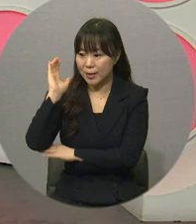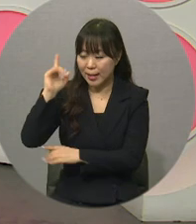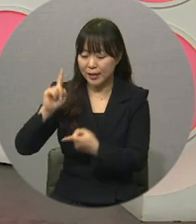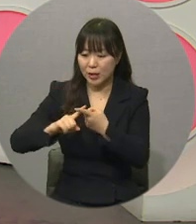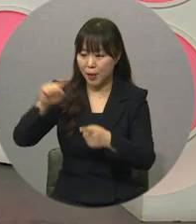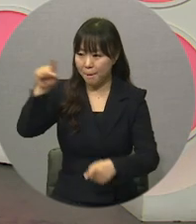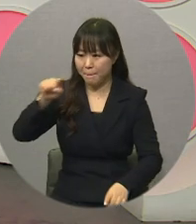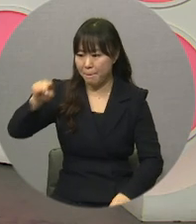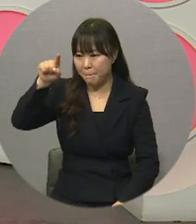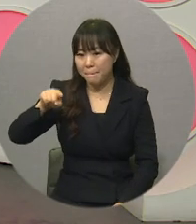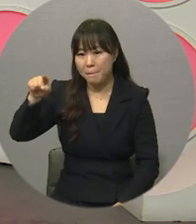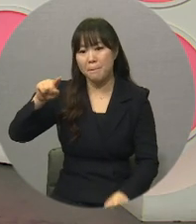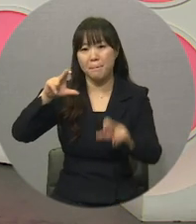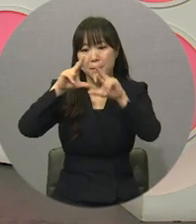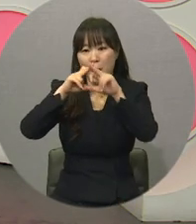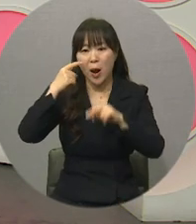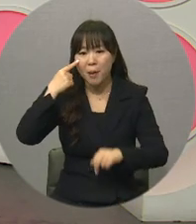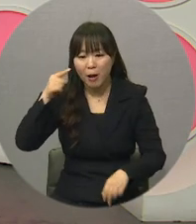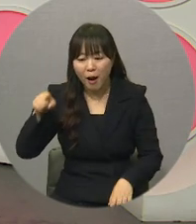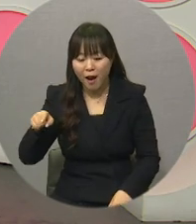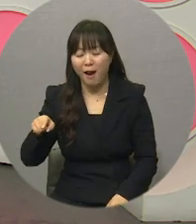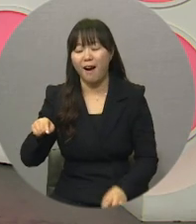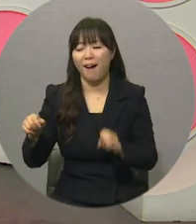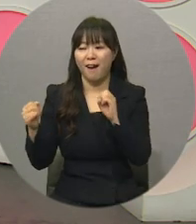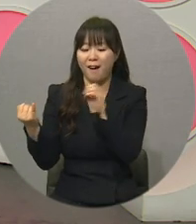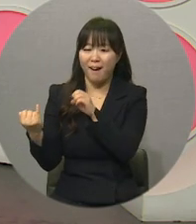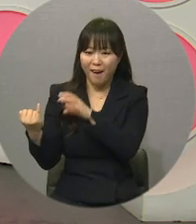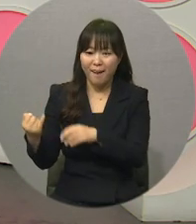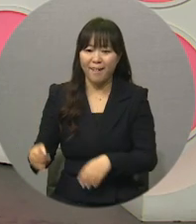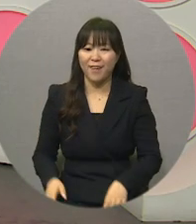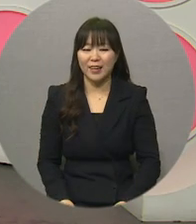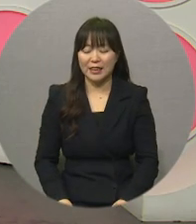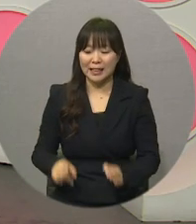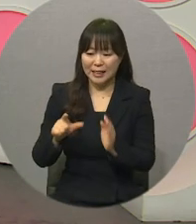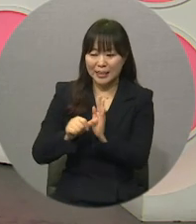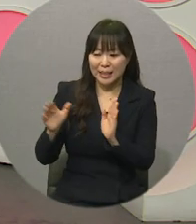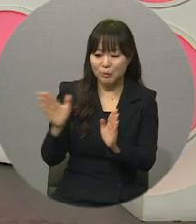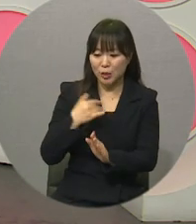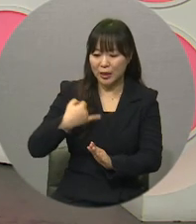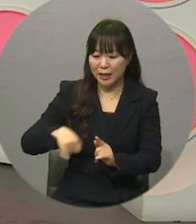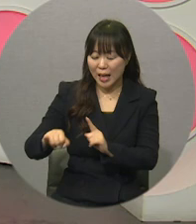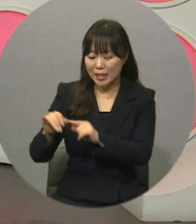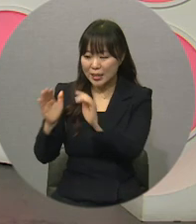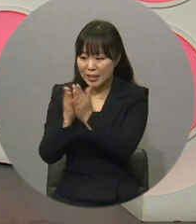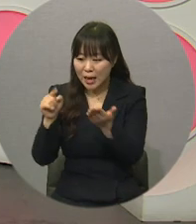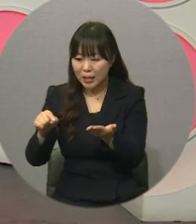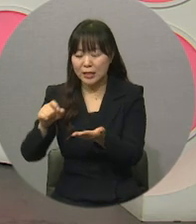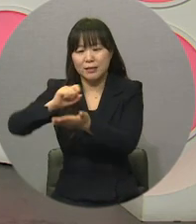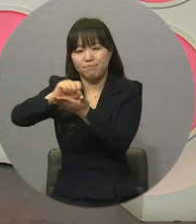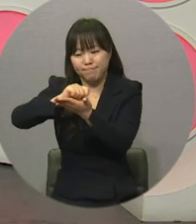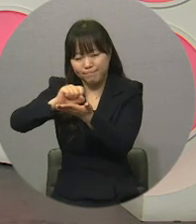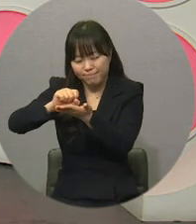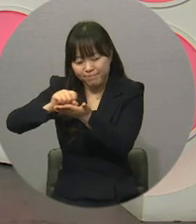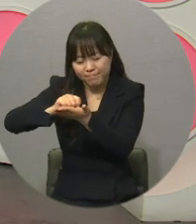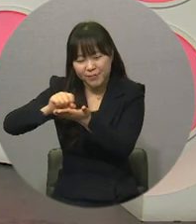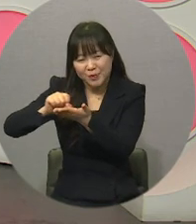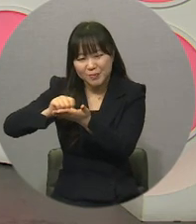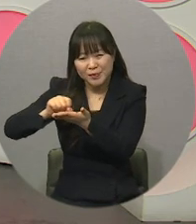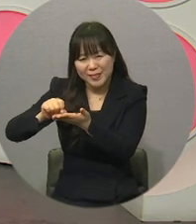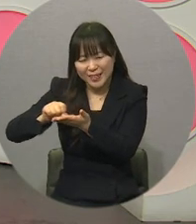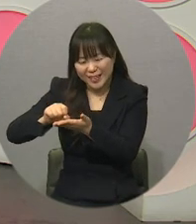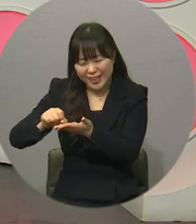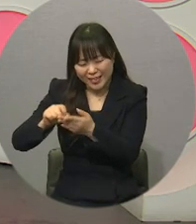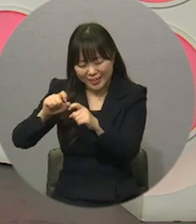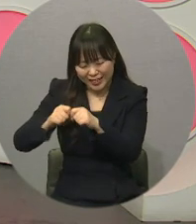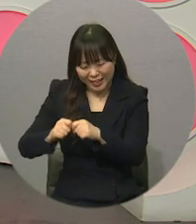부분에는 별표를 달아봐봐 라고 말하자 그때부터 딸아이의 교과서는 글씨로